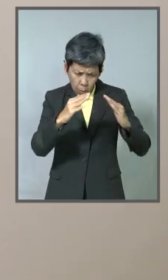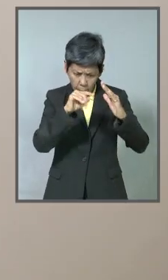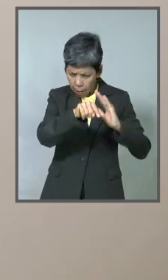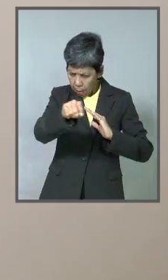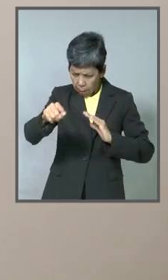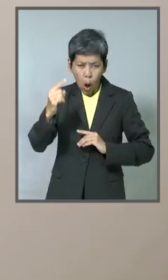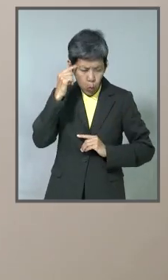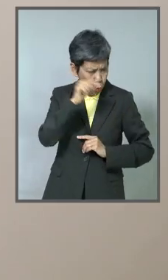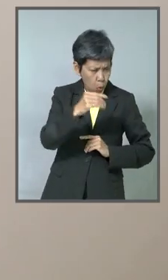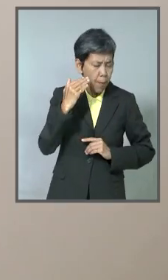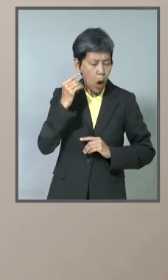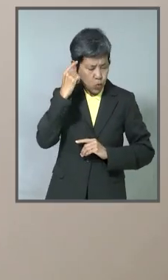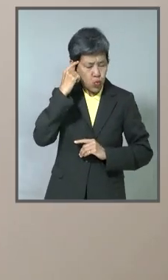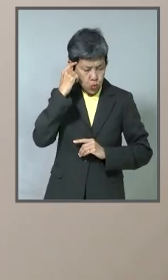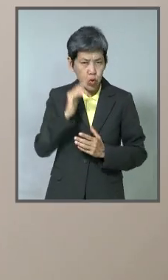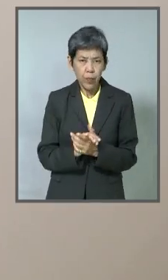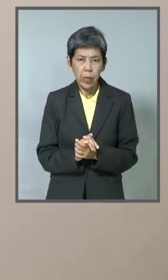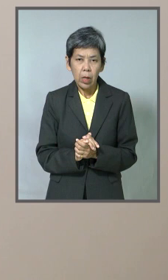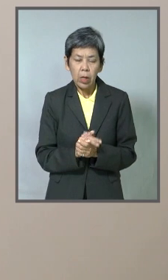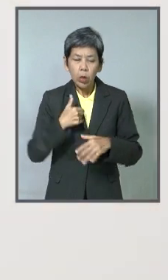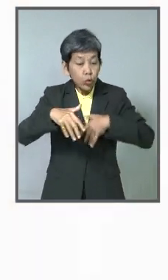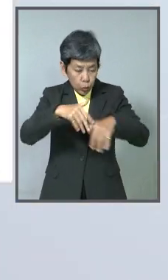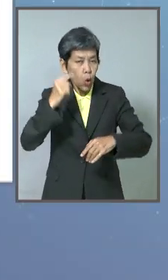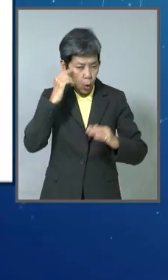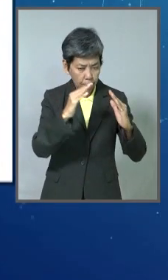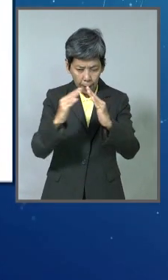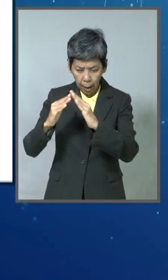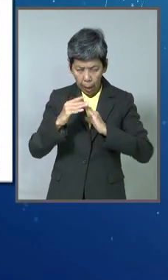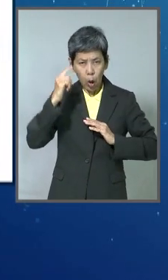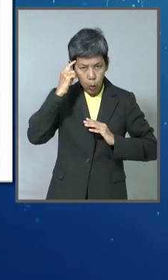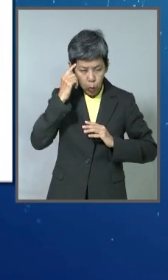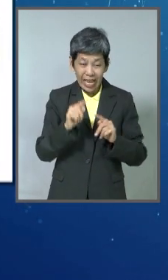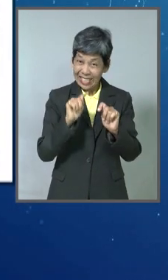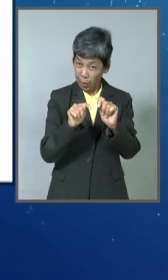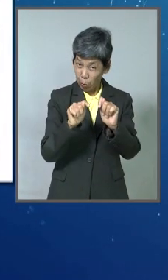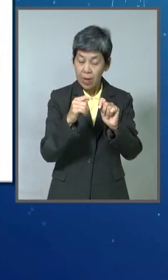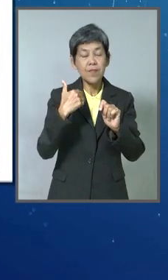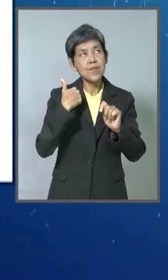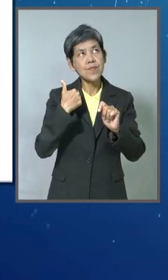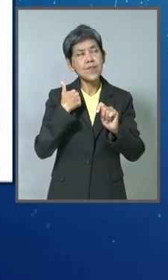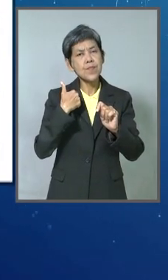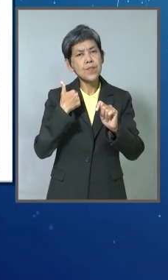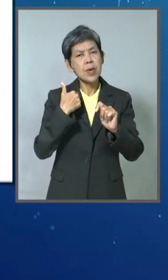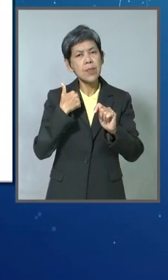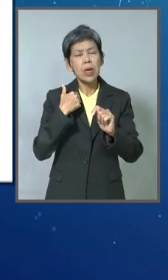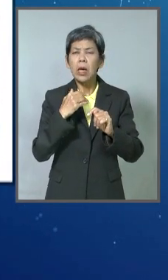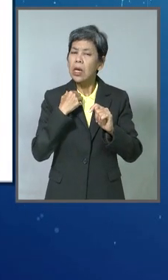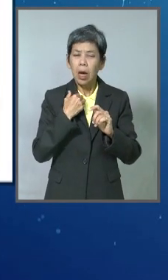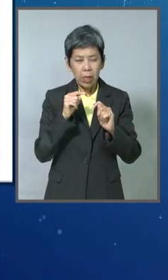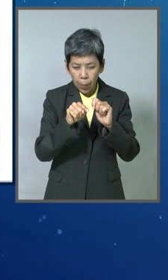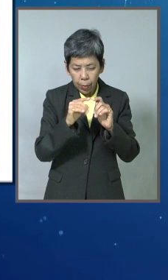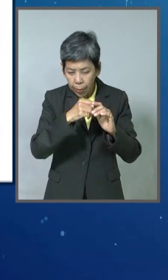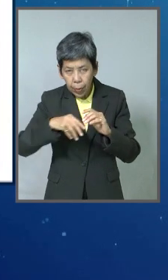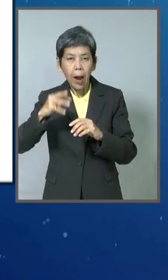ของตัวเองเนี่ยอยู่ที่ไหนบ้าง ครับ ในชุมชนในพื้นที่ตำบลหนึ่งอ่ะเราจะมีไปถึงหมู่บ้านน